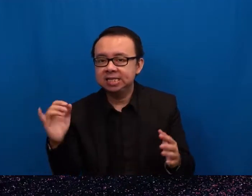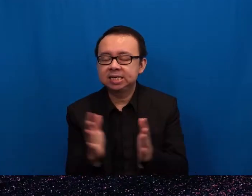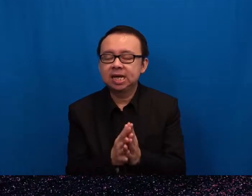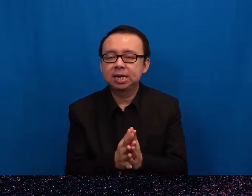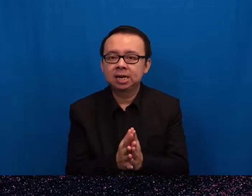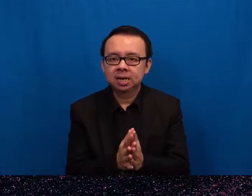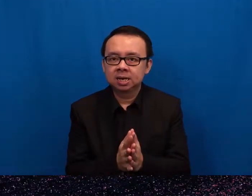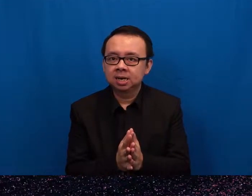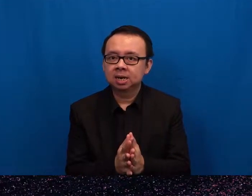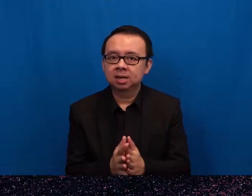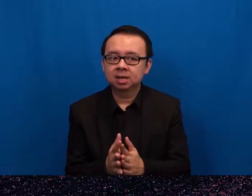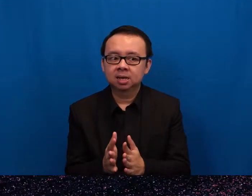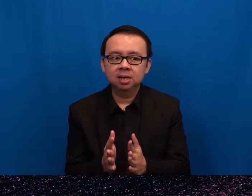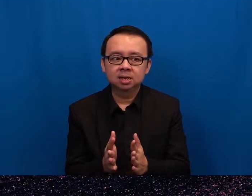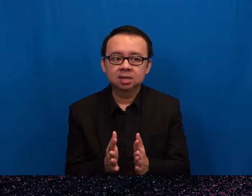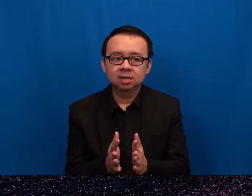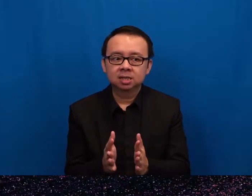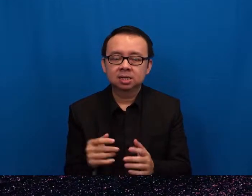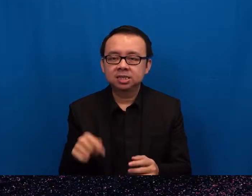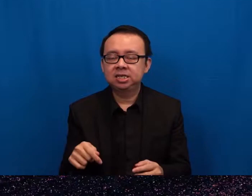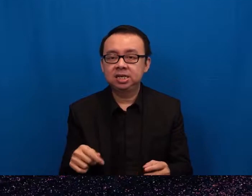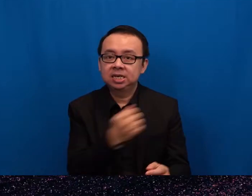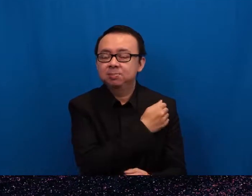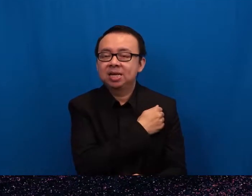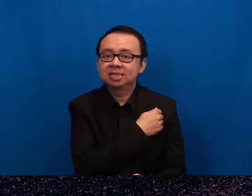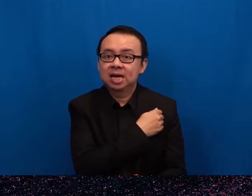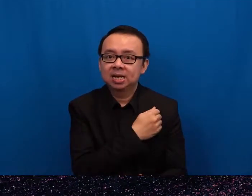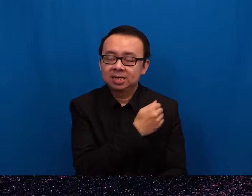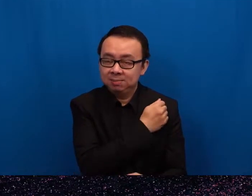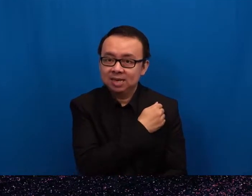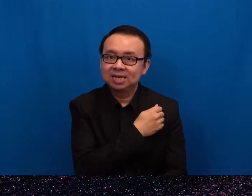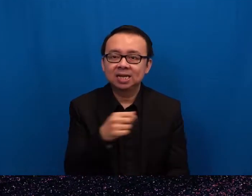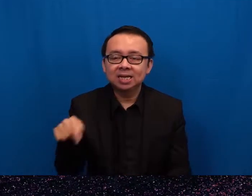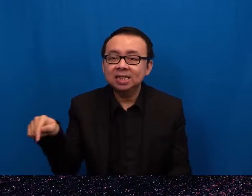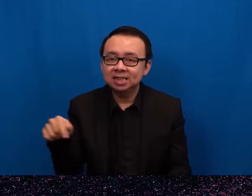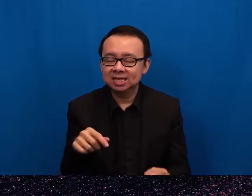of them. Let's work together. Penabur penuai sama-sama bersuka cita.